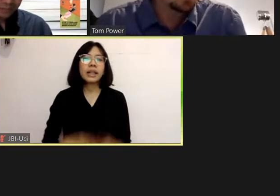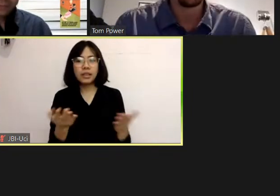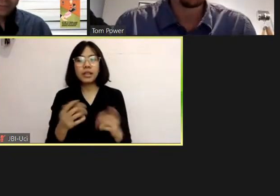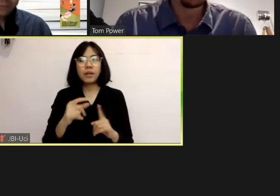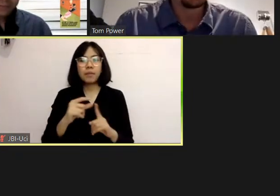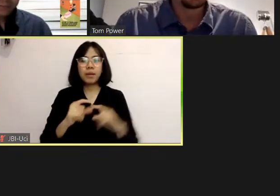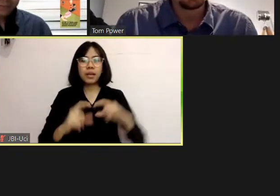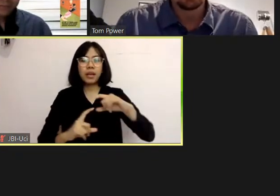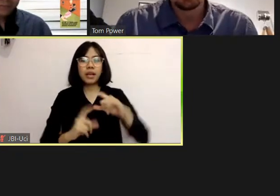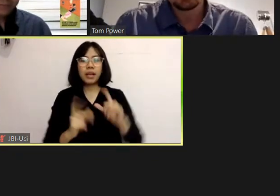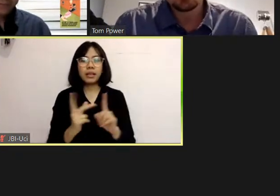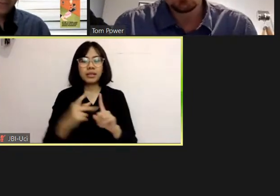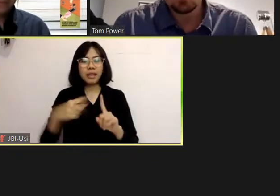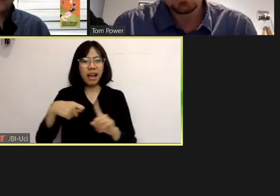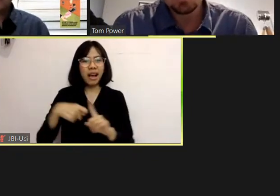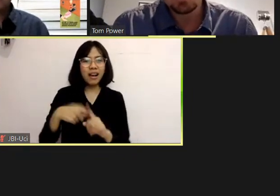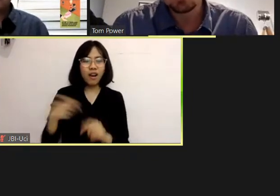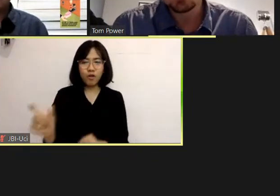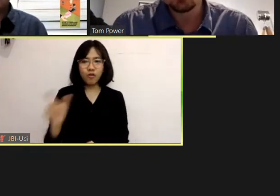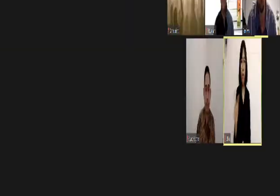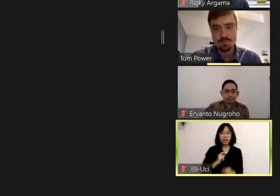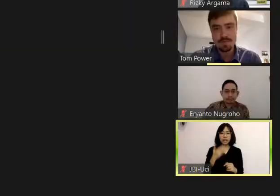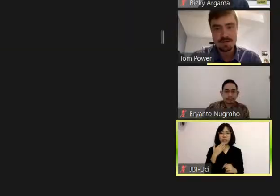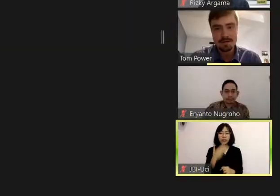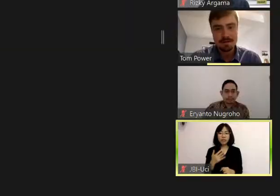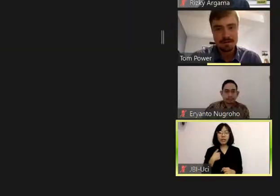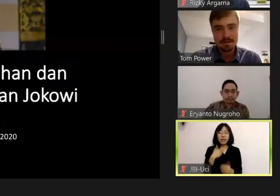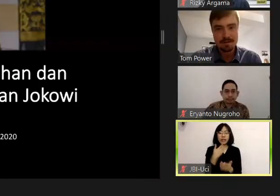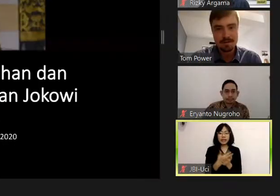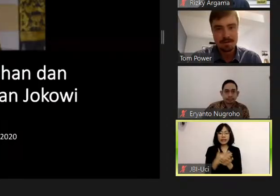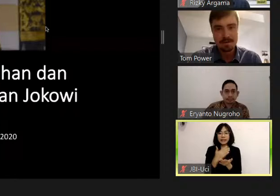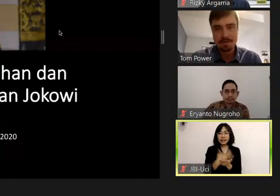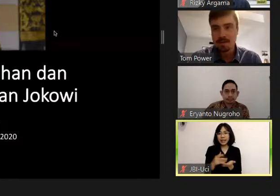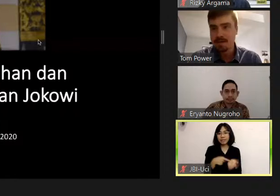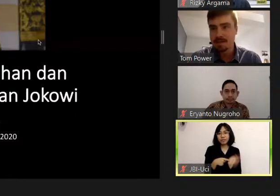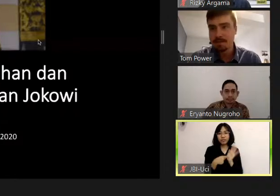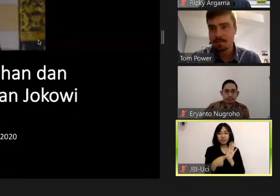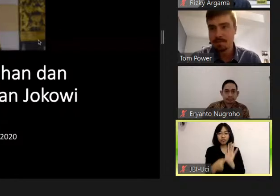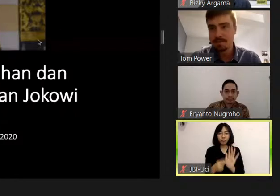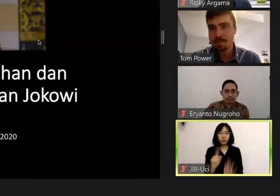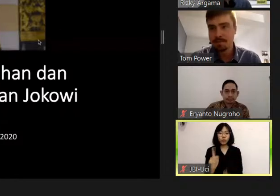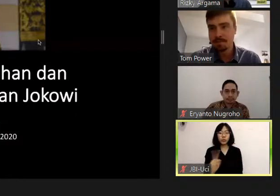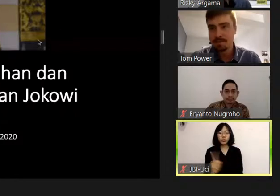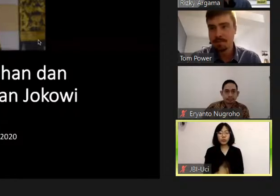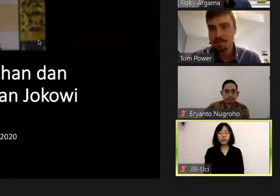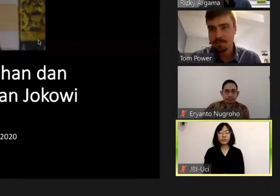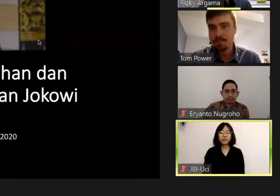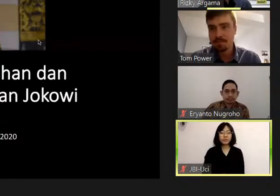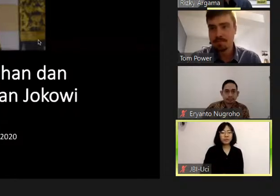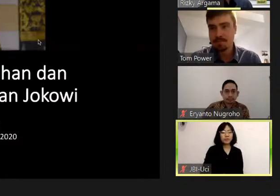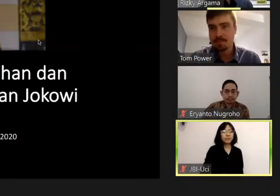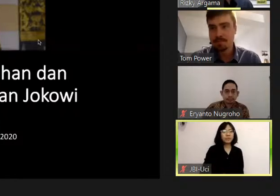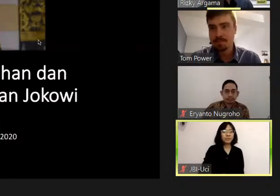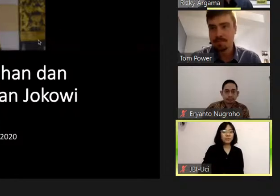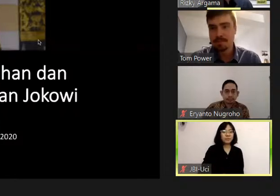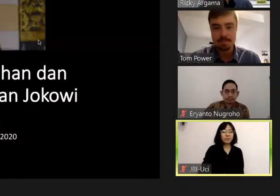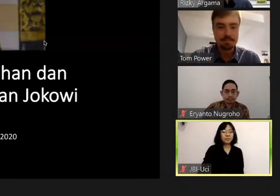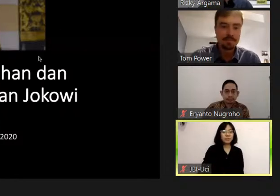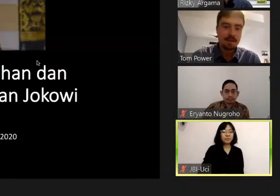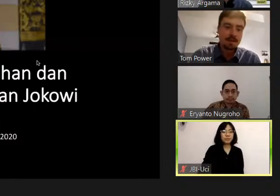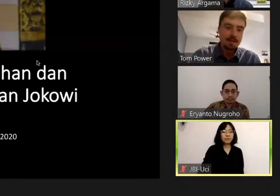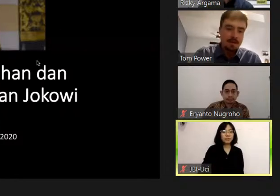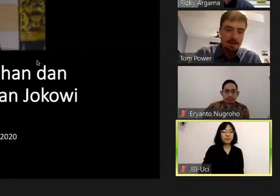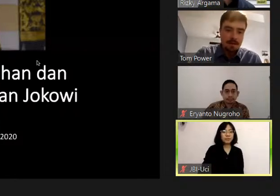ya. Coba saya share screen dulu biar sudah kelihatan. Sudah terlihat.